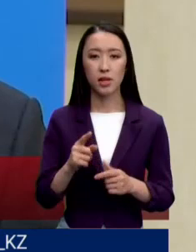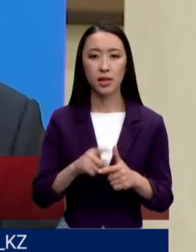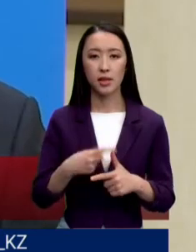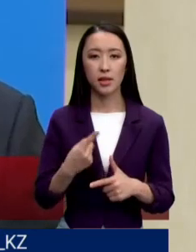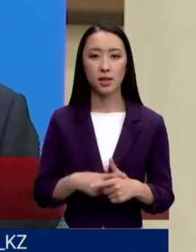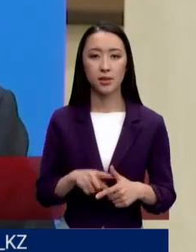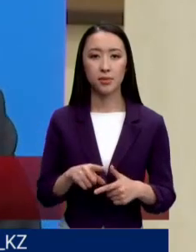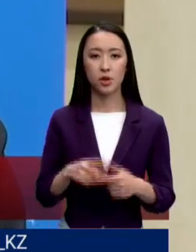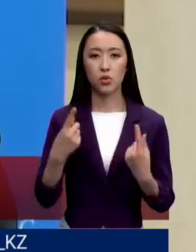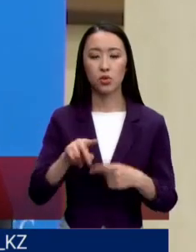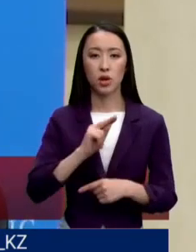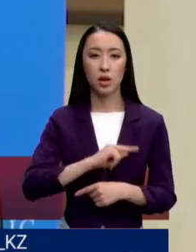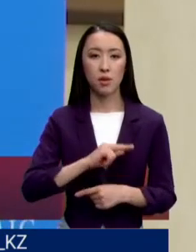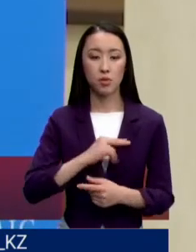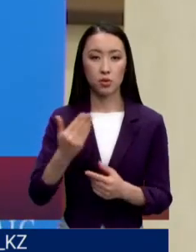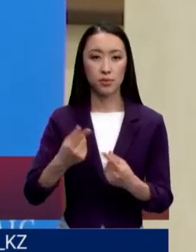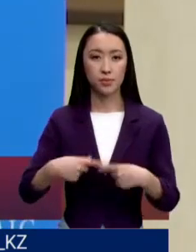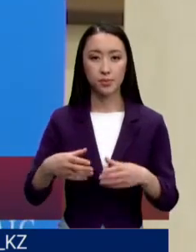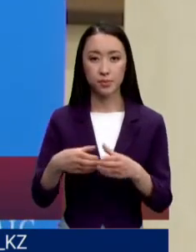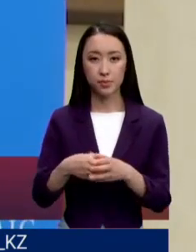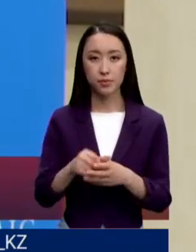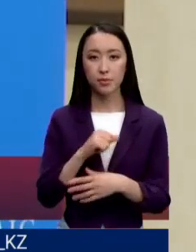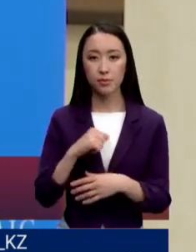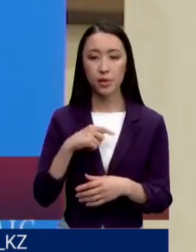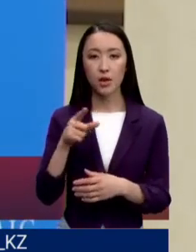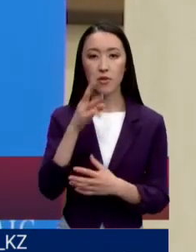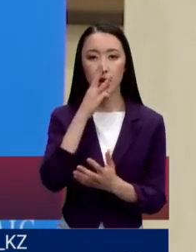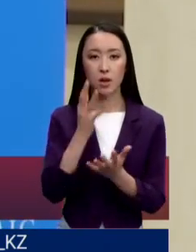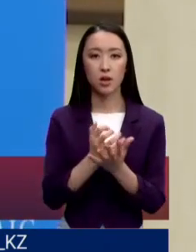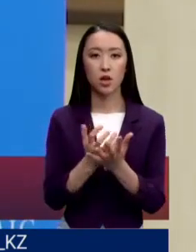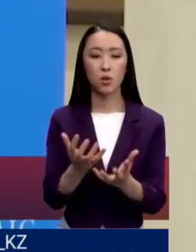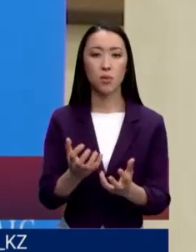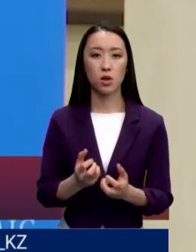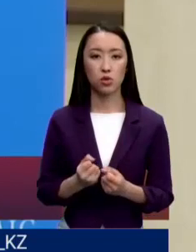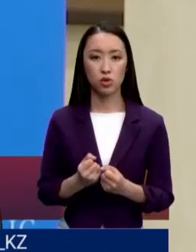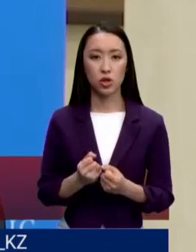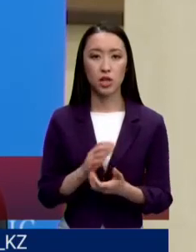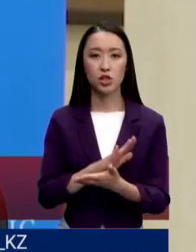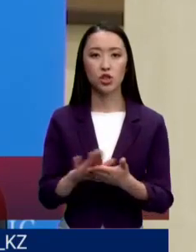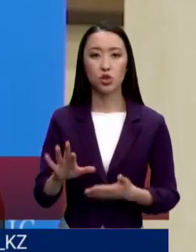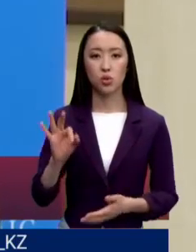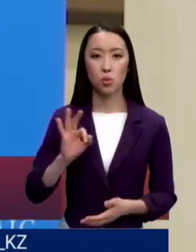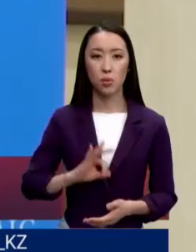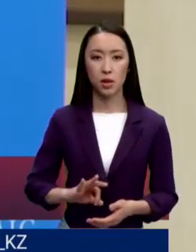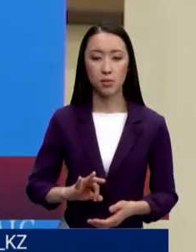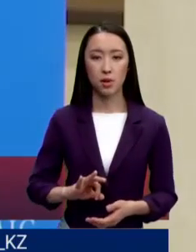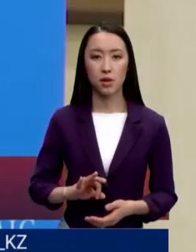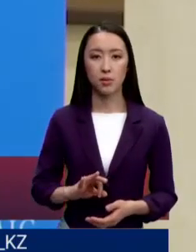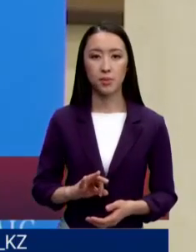там мастерской, и вы получаете доход, и вы получаете чистую прибыль в